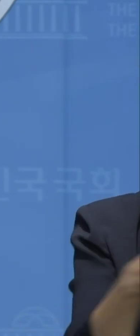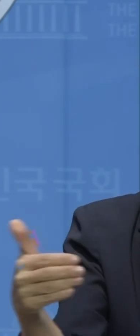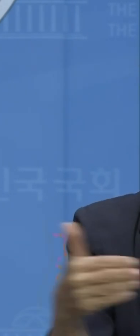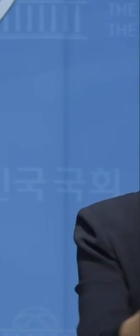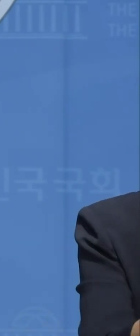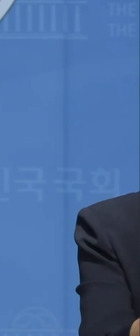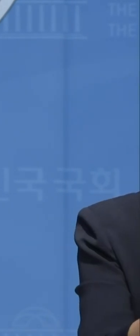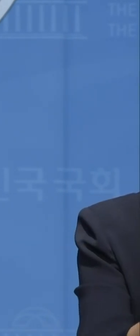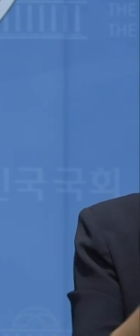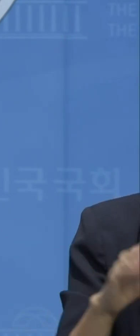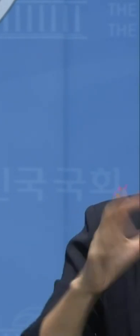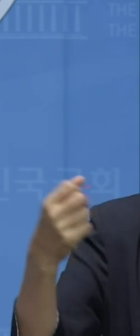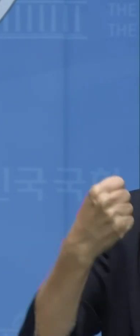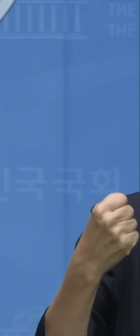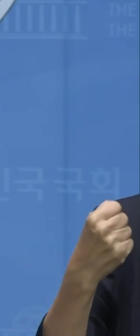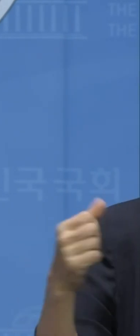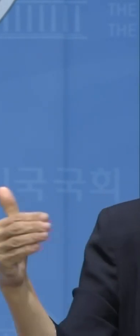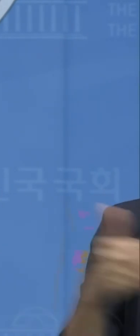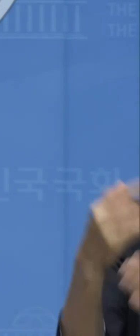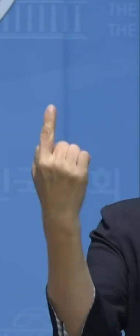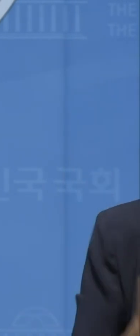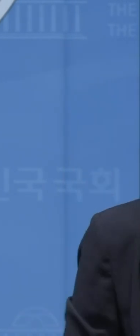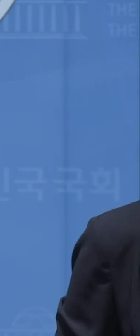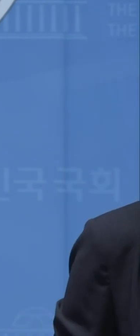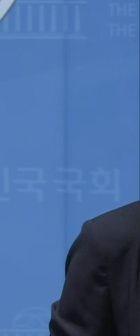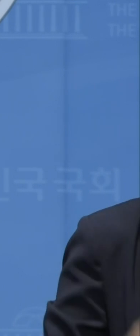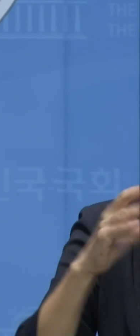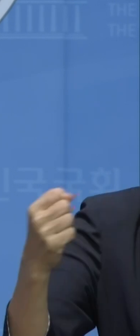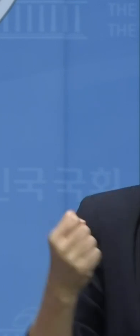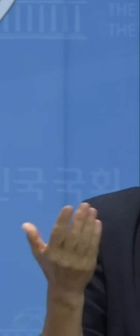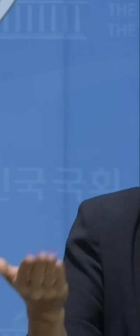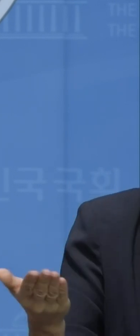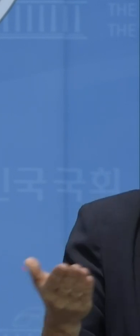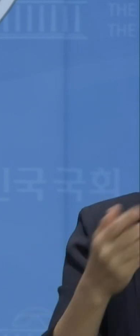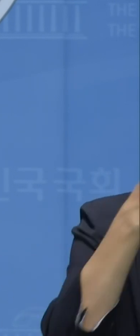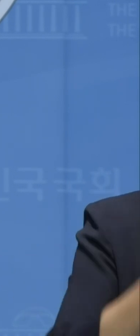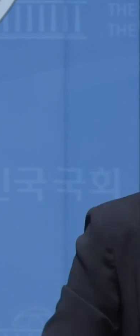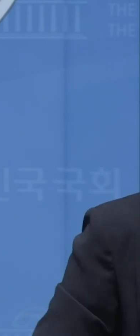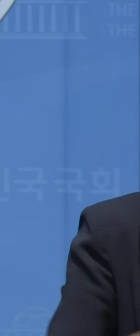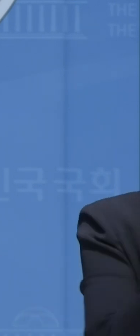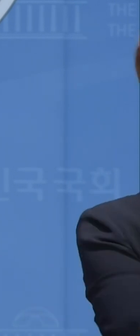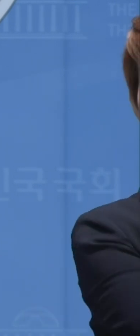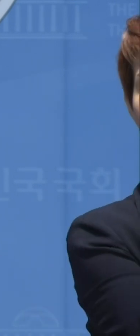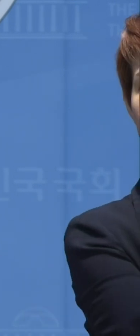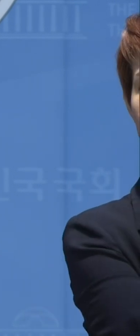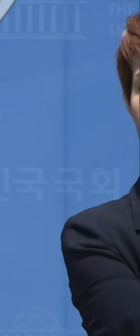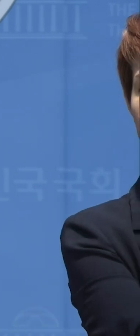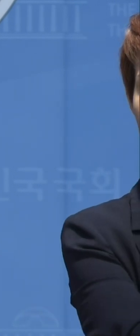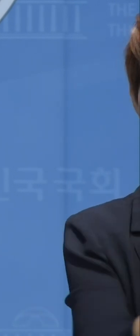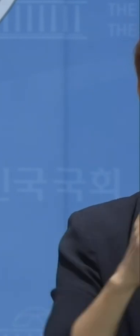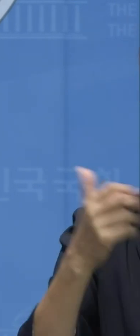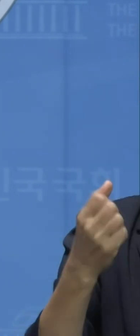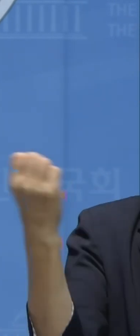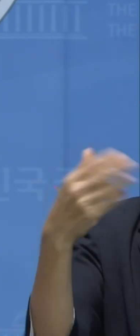힘도 락으로 떨어질 겁니다 국민의 힘은 윤석 대통령이 거부권을 행사해 국회에서 재의결 투표를